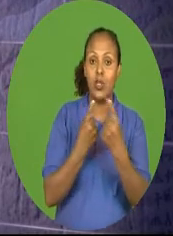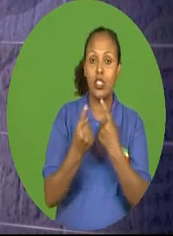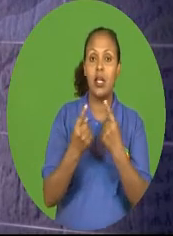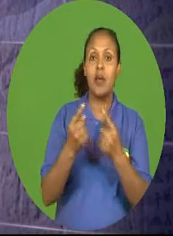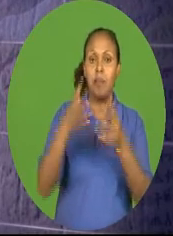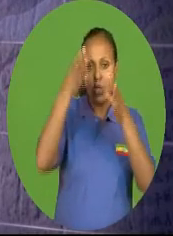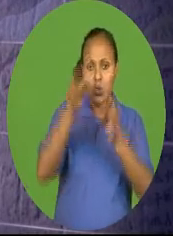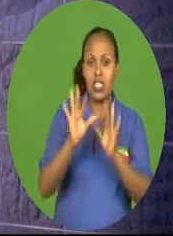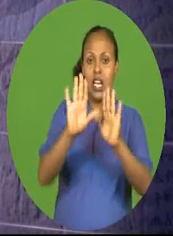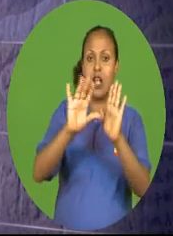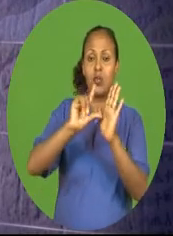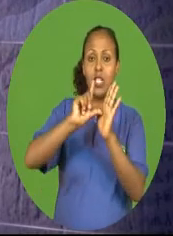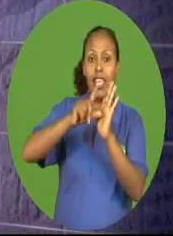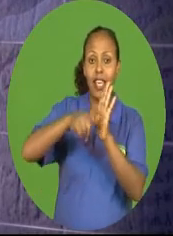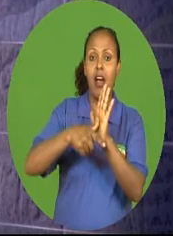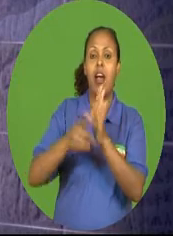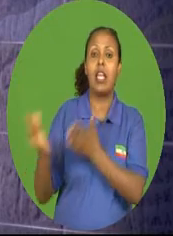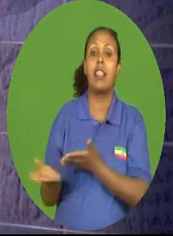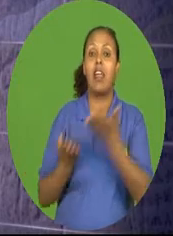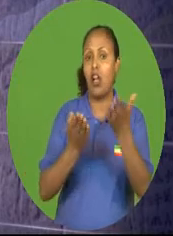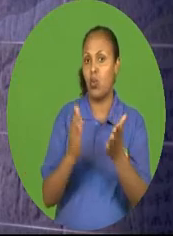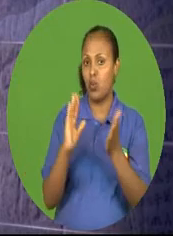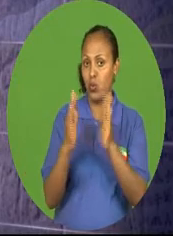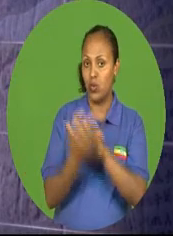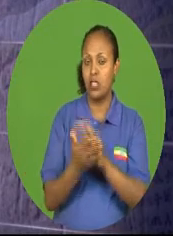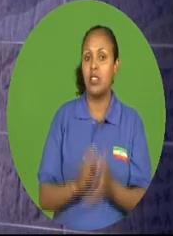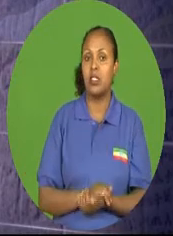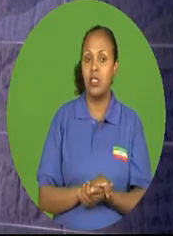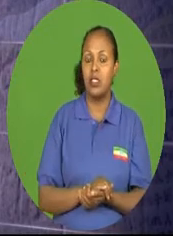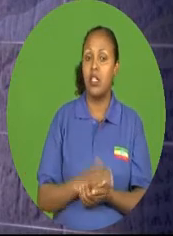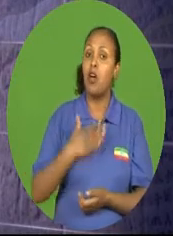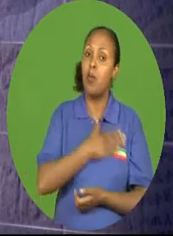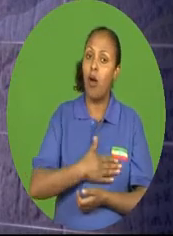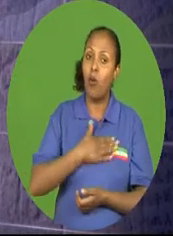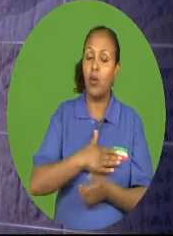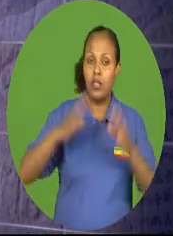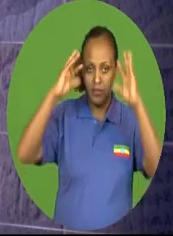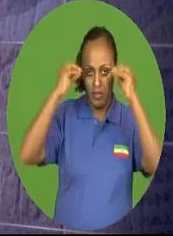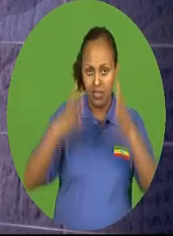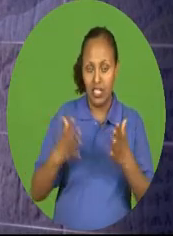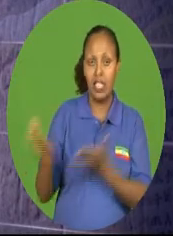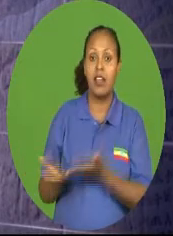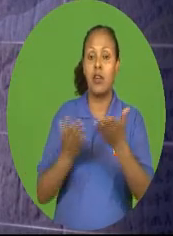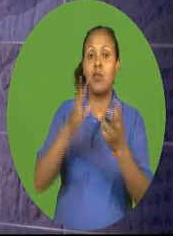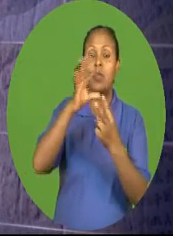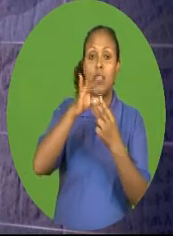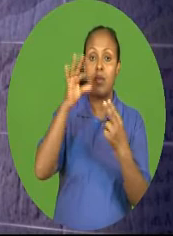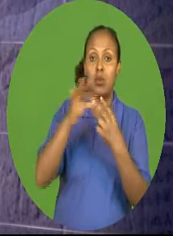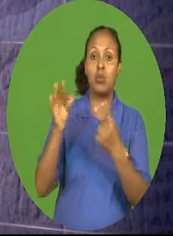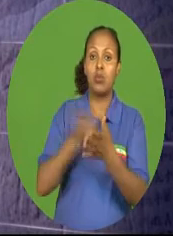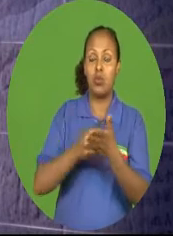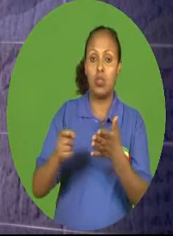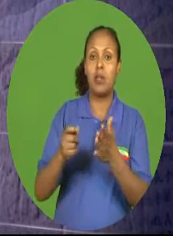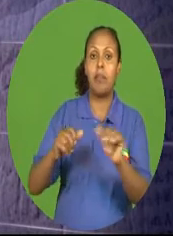ተማሪዎች የተመረጡ ንግግሮችን በተወሰነላችሁ ደቂቃዎች እንድታቀርቡ ይሁን። እባክዎን